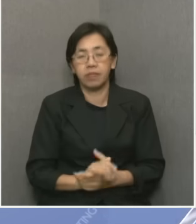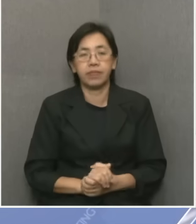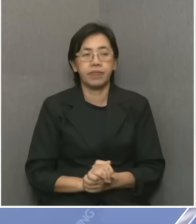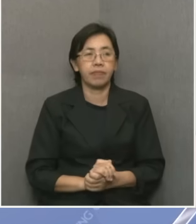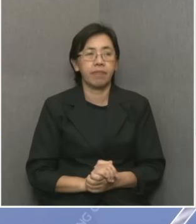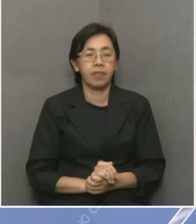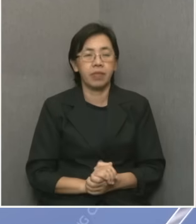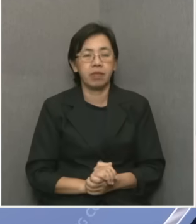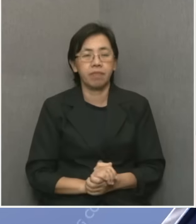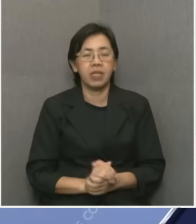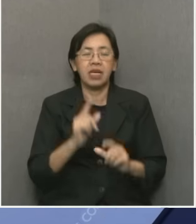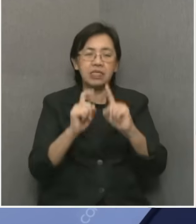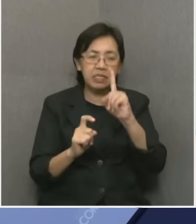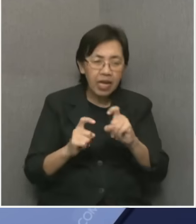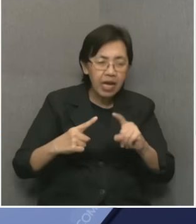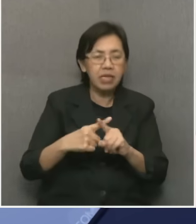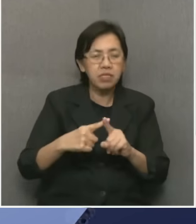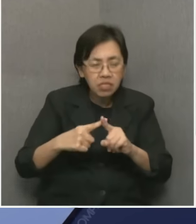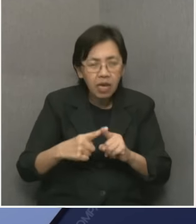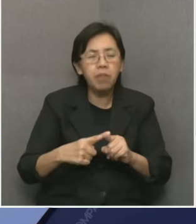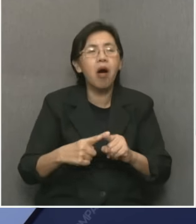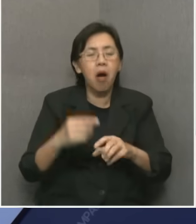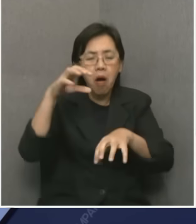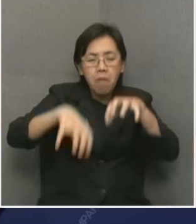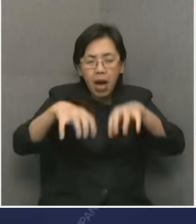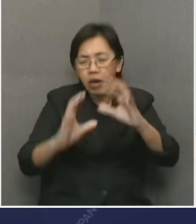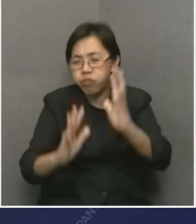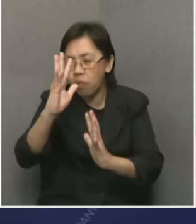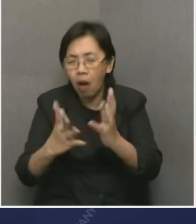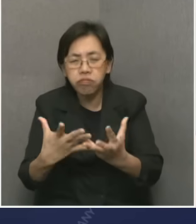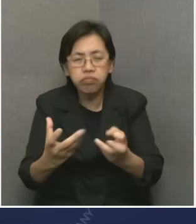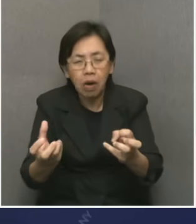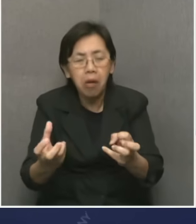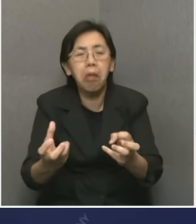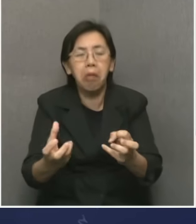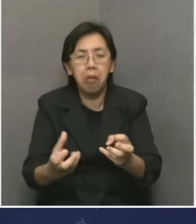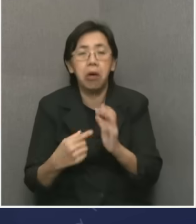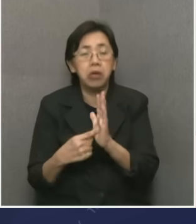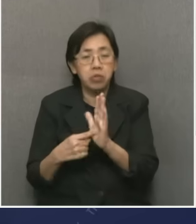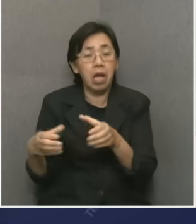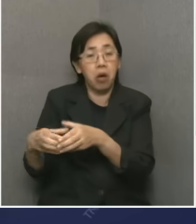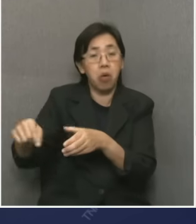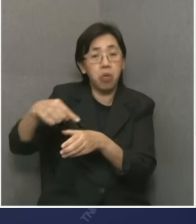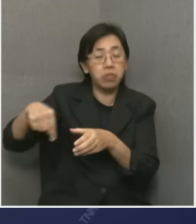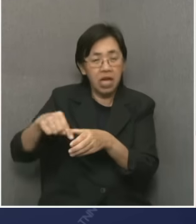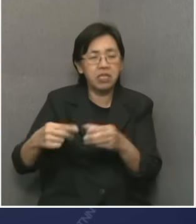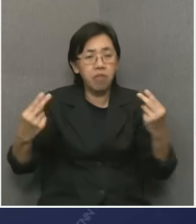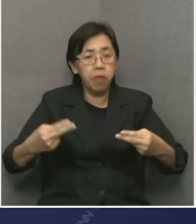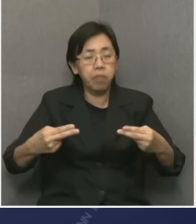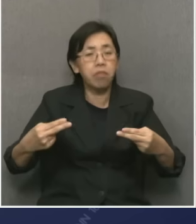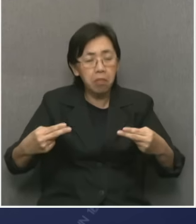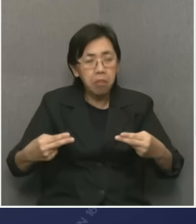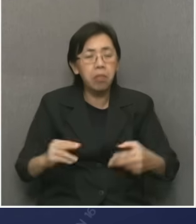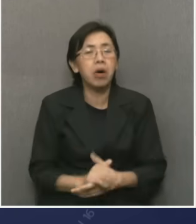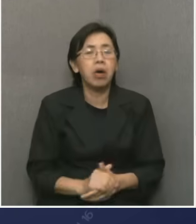ความสูญเสียนะฮะถ้าเรามองถึงการปฏิบัติการนะครับของฝ่ายที่ต่อสู้กันเนี่ยนะก็สู